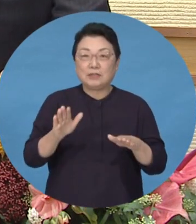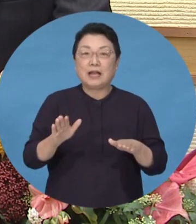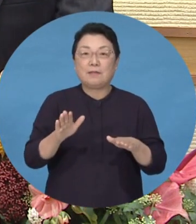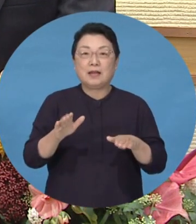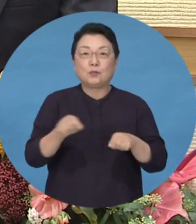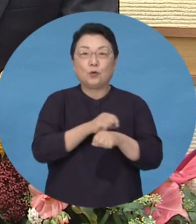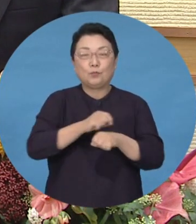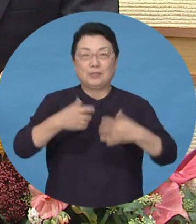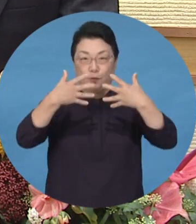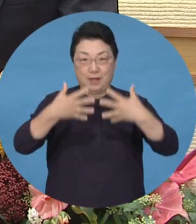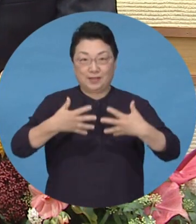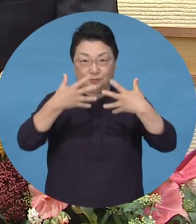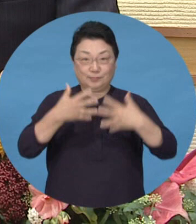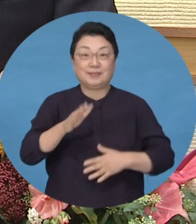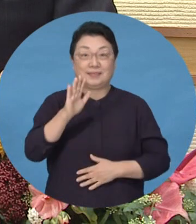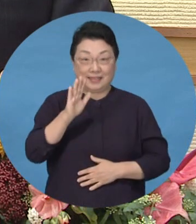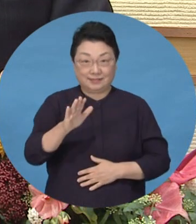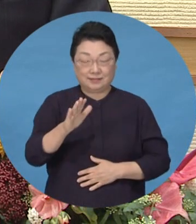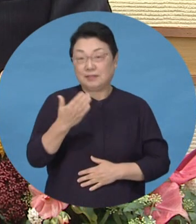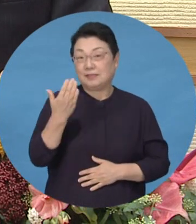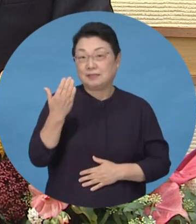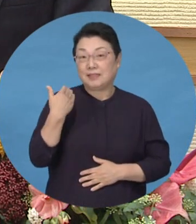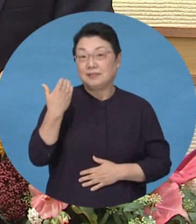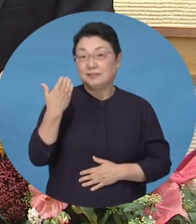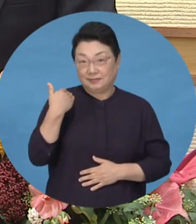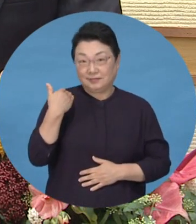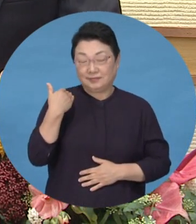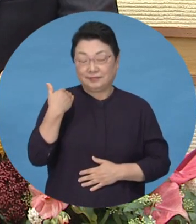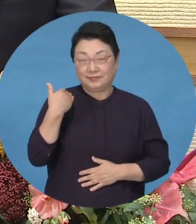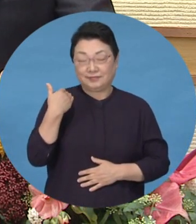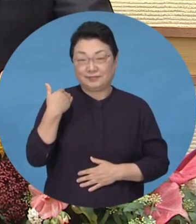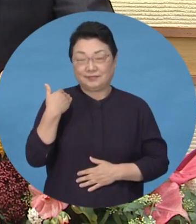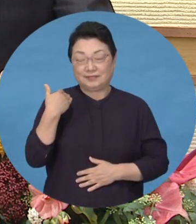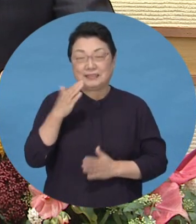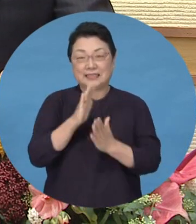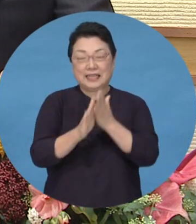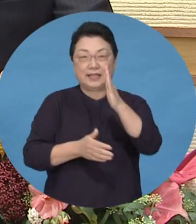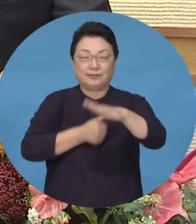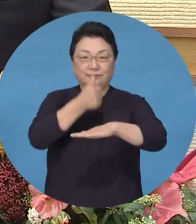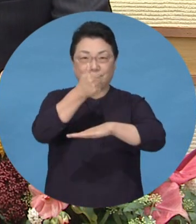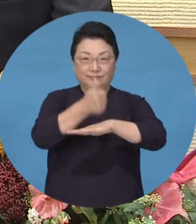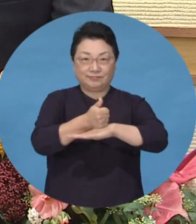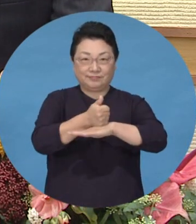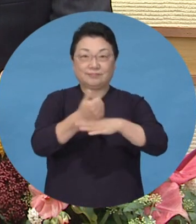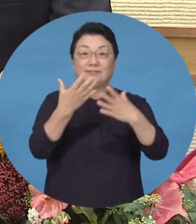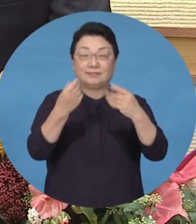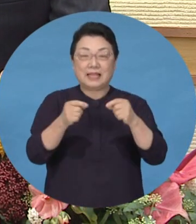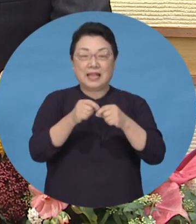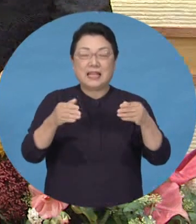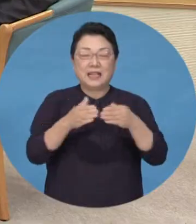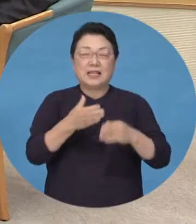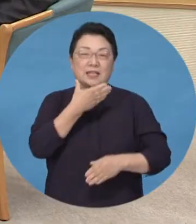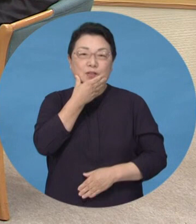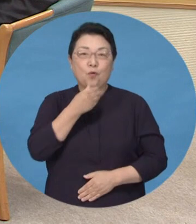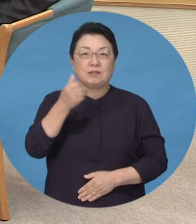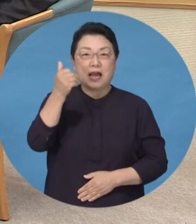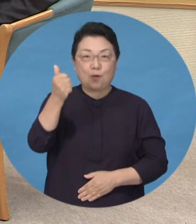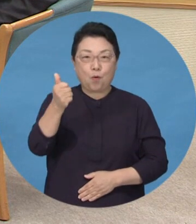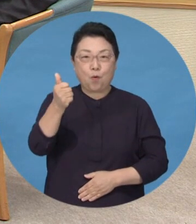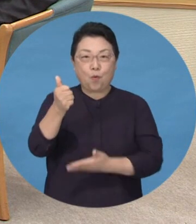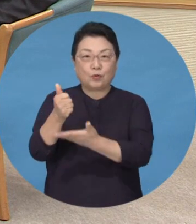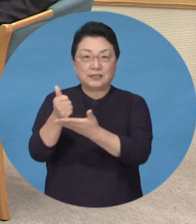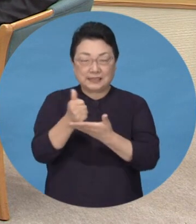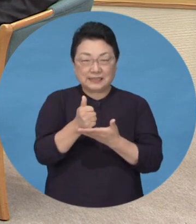特別番組といたしまして先月の17日に山梨県知事に就任されました長崎幸太郎知事の